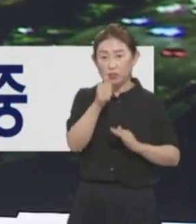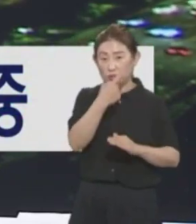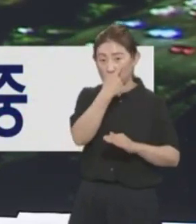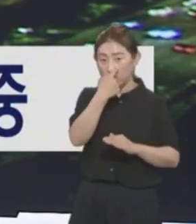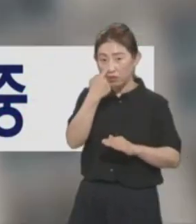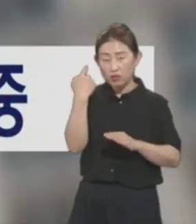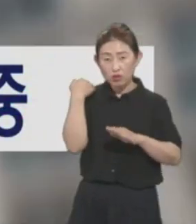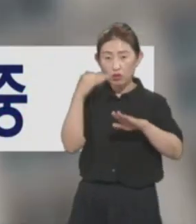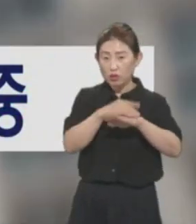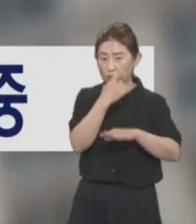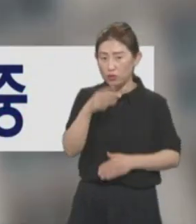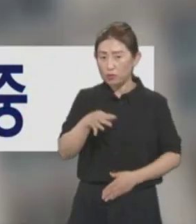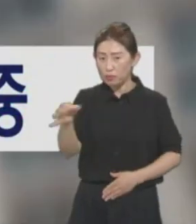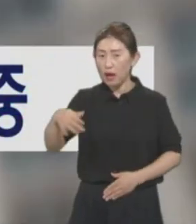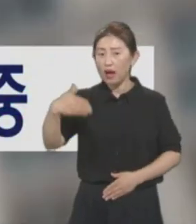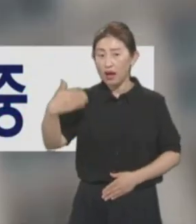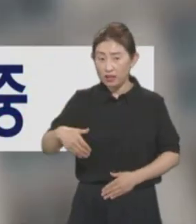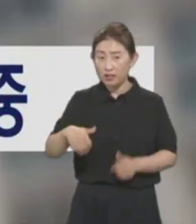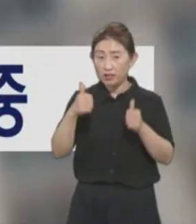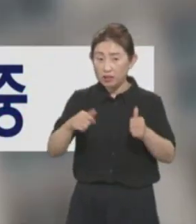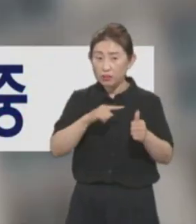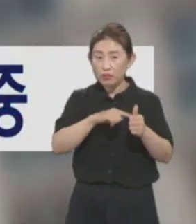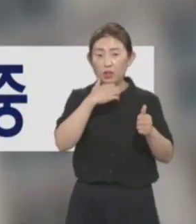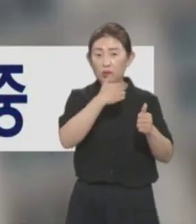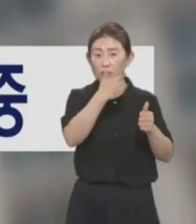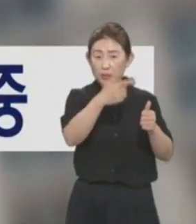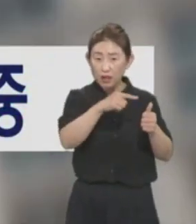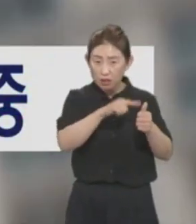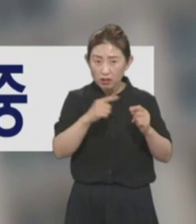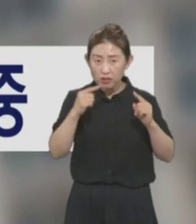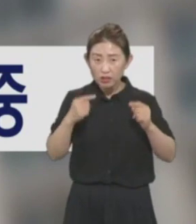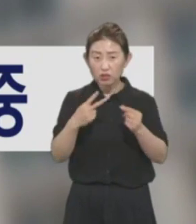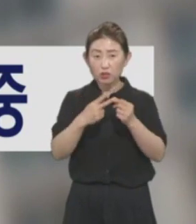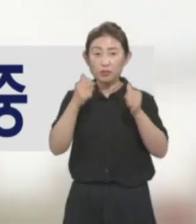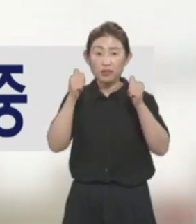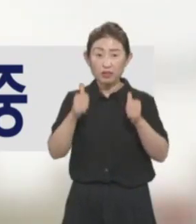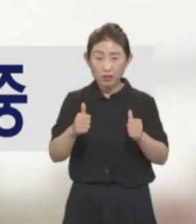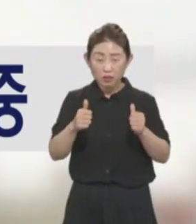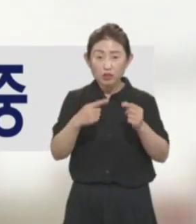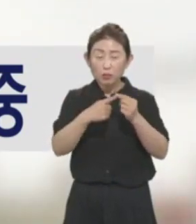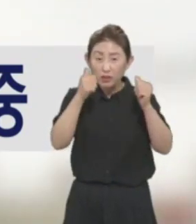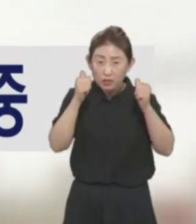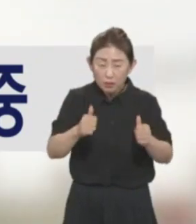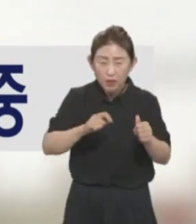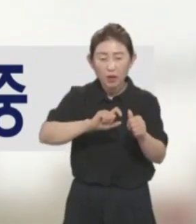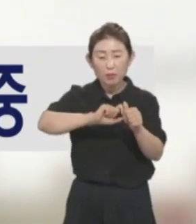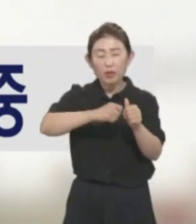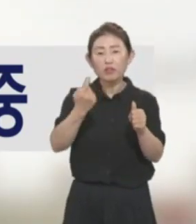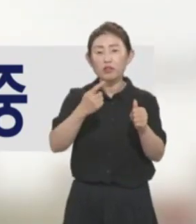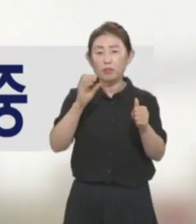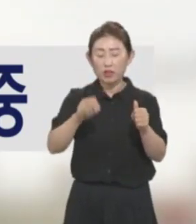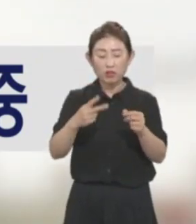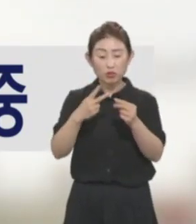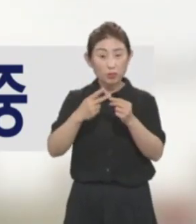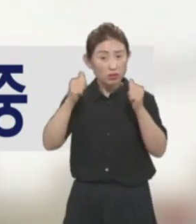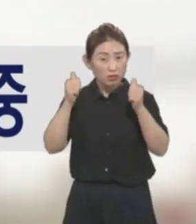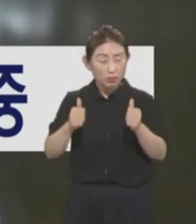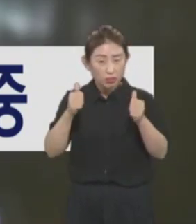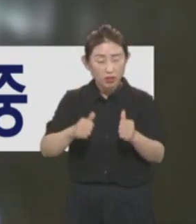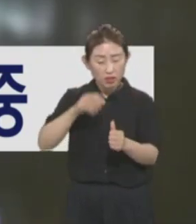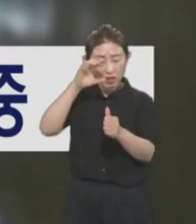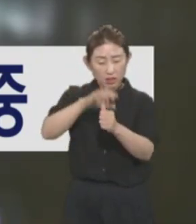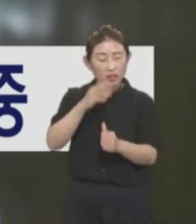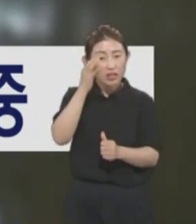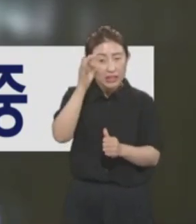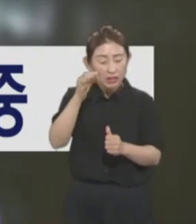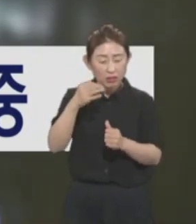전세보증금을 돌려주지 않은 혐의로 기소된 59살 A씨에 대한 항소심에서 벌금 1,000만 원의 1심을 깨고 징역